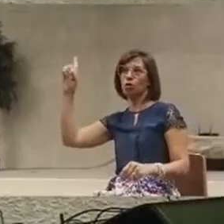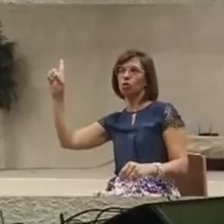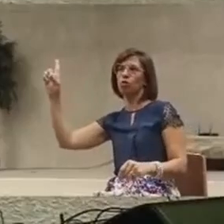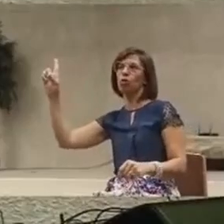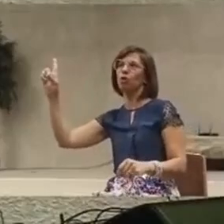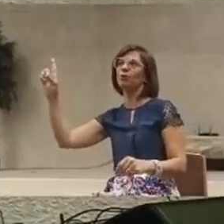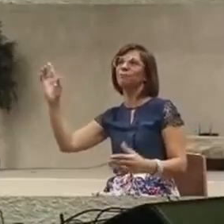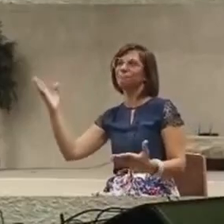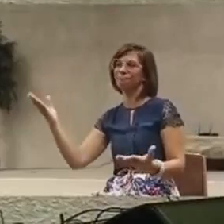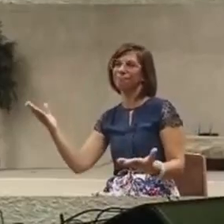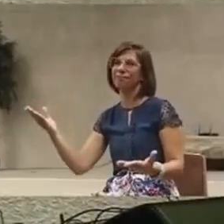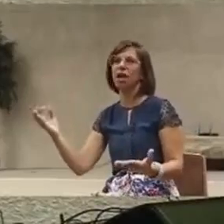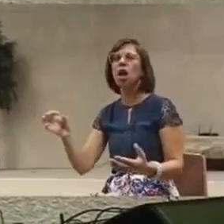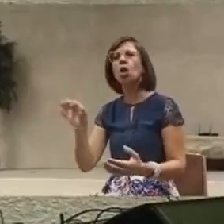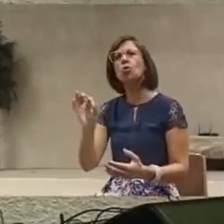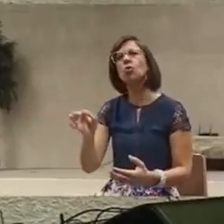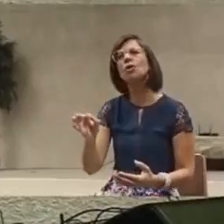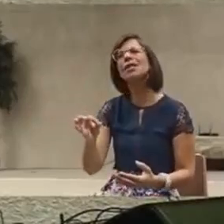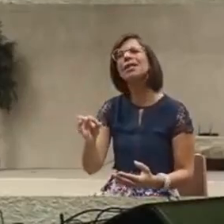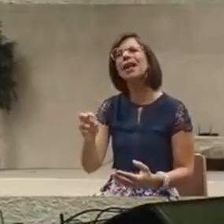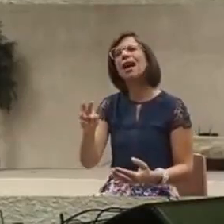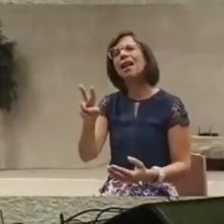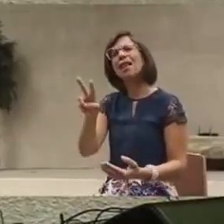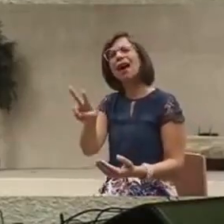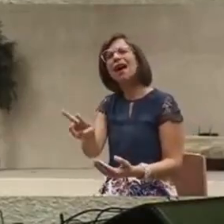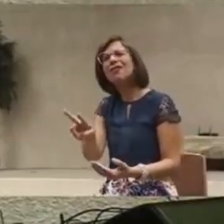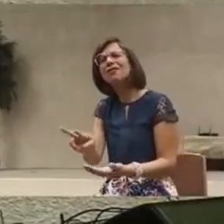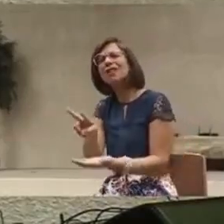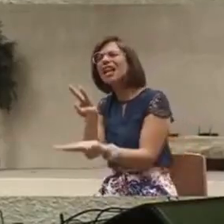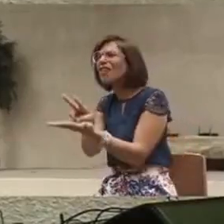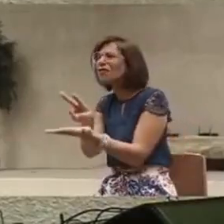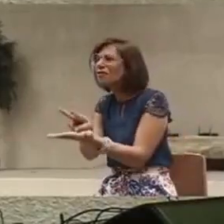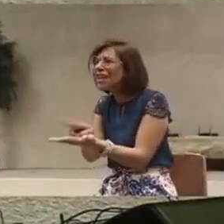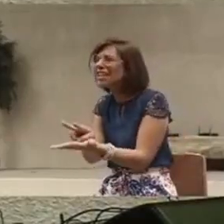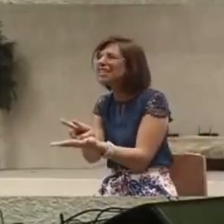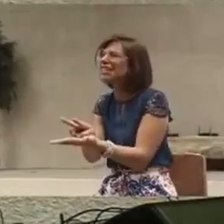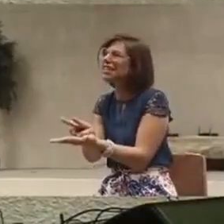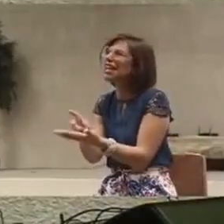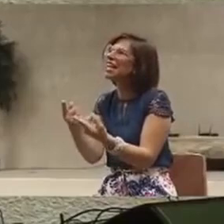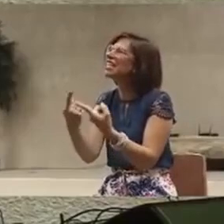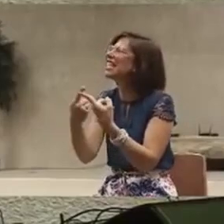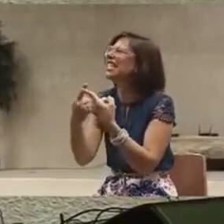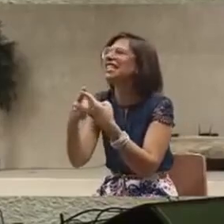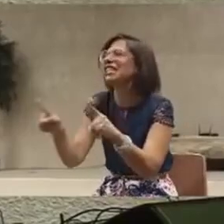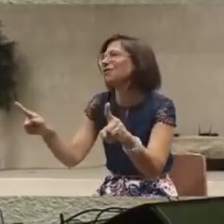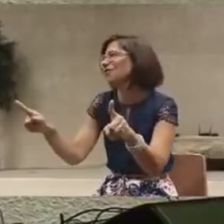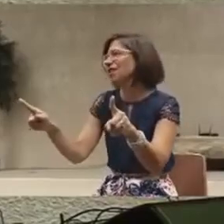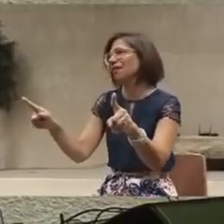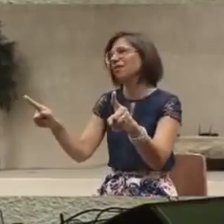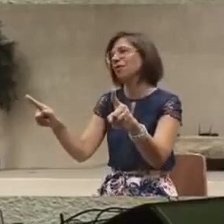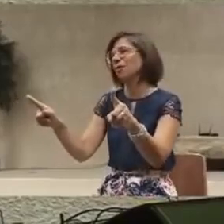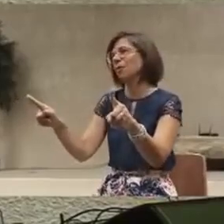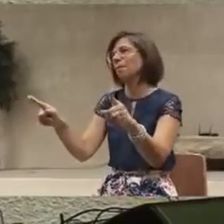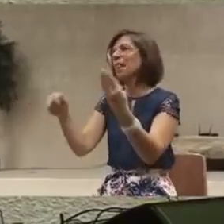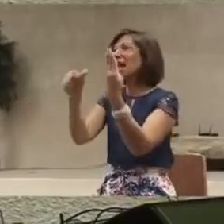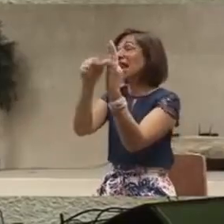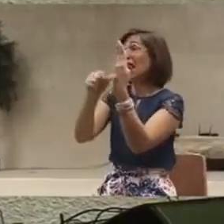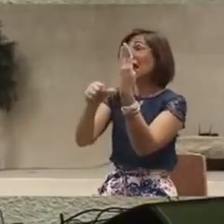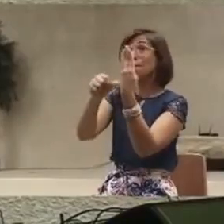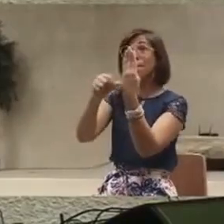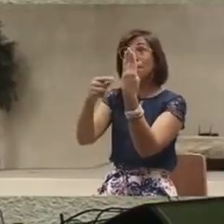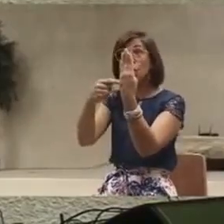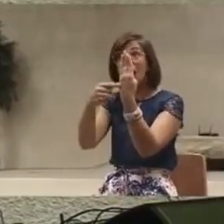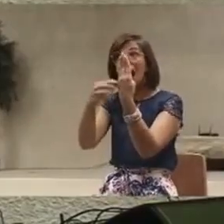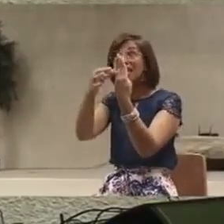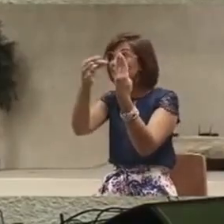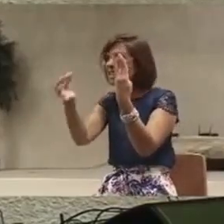peux évaluer. Parce que la parole de Dieu dit que nous sommes dans sa main. La Bible dit qu'il est tous les jours avec nous.